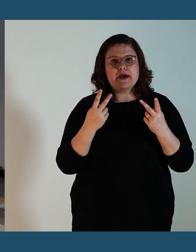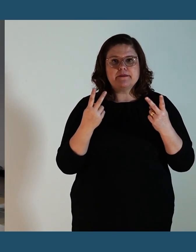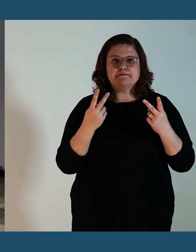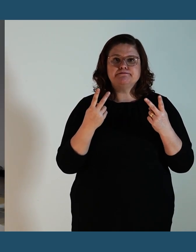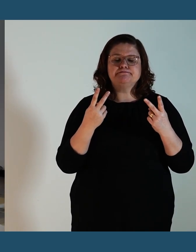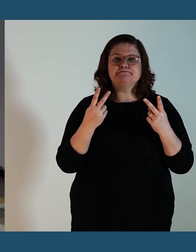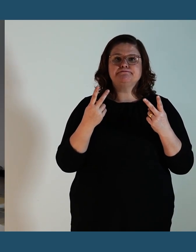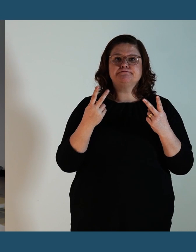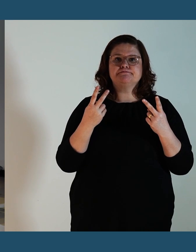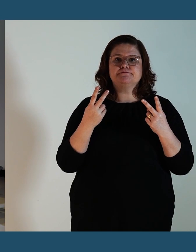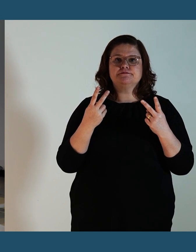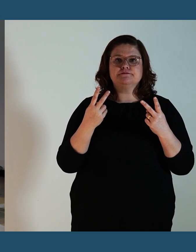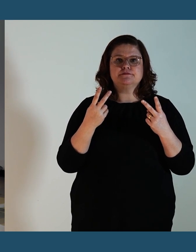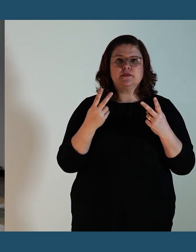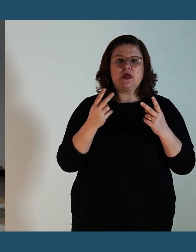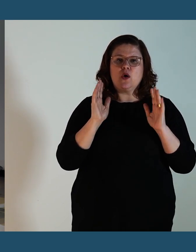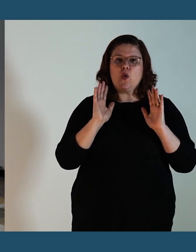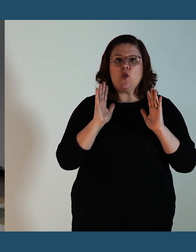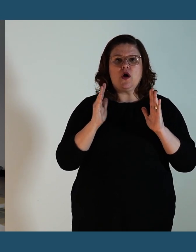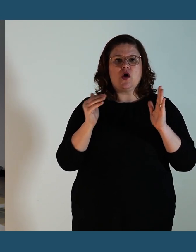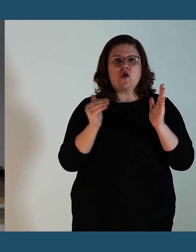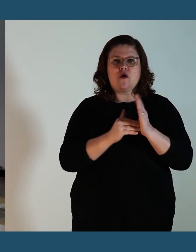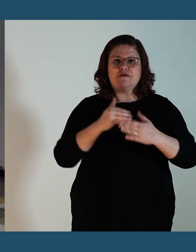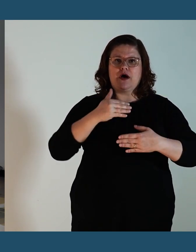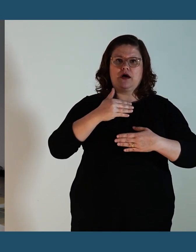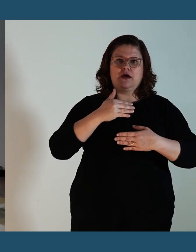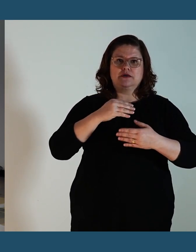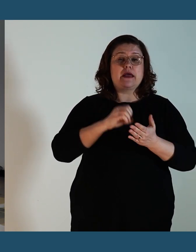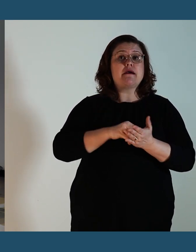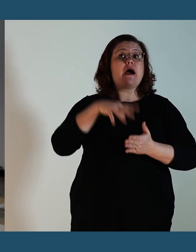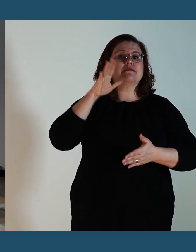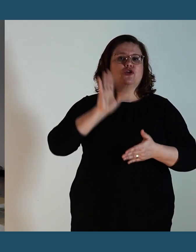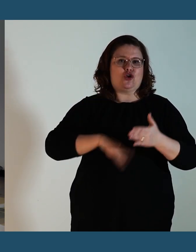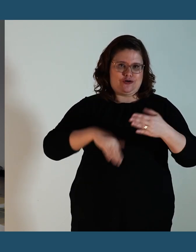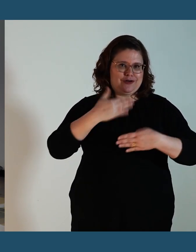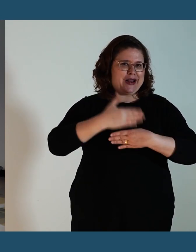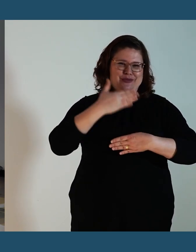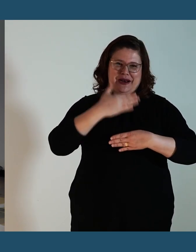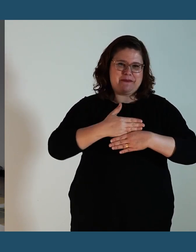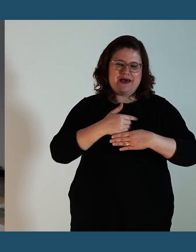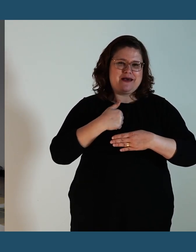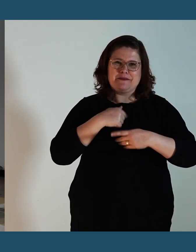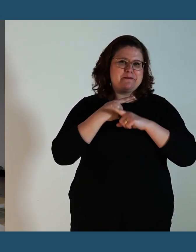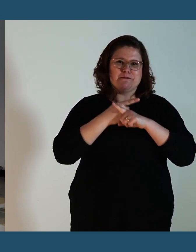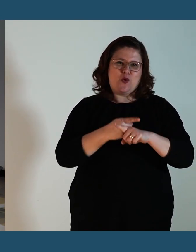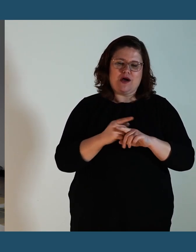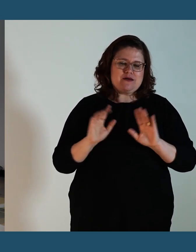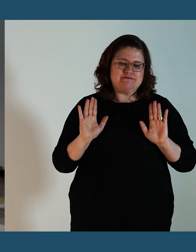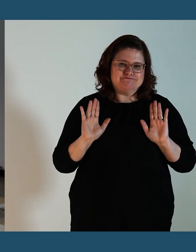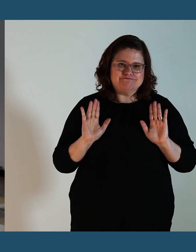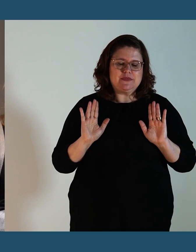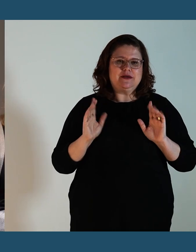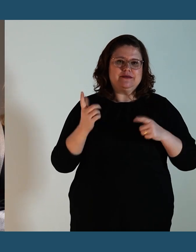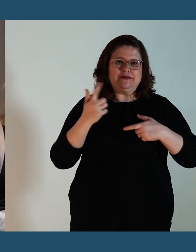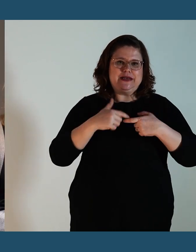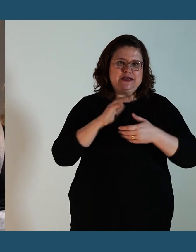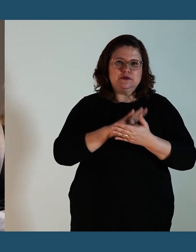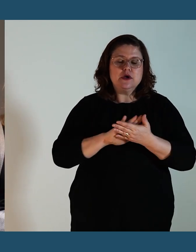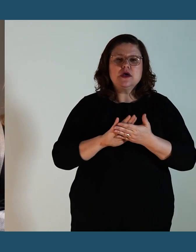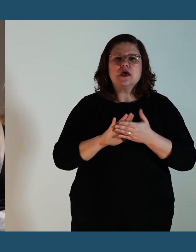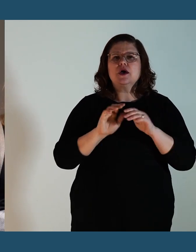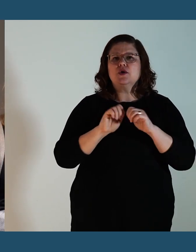tämän niin kuin armottoman näytelmän kanssa, arvottoman näytelmän kanssa, niin mulla ei ole osa eikä arpaa, mutta mä